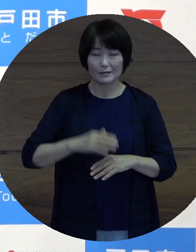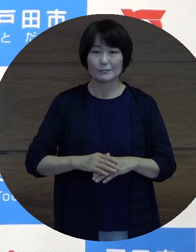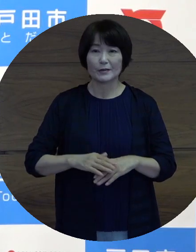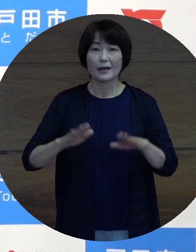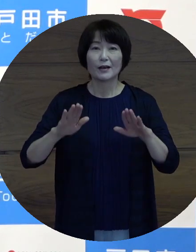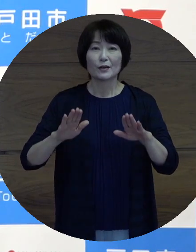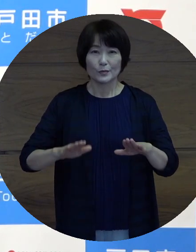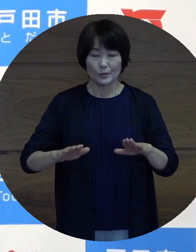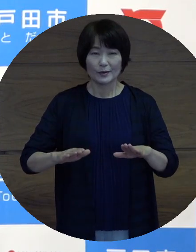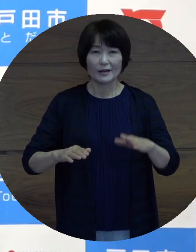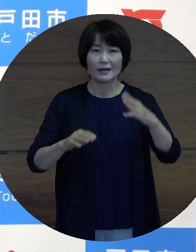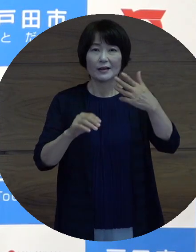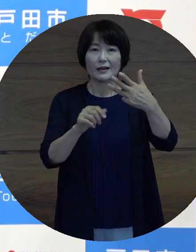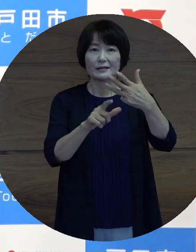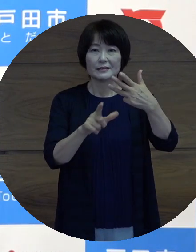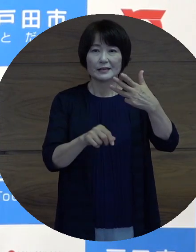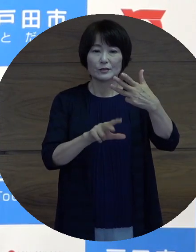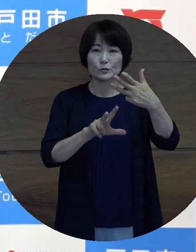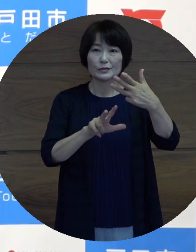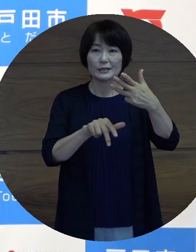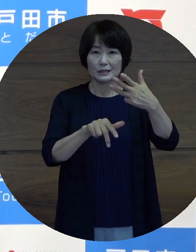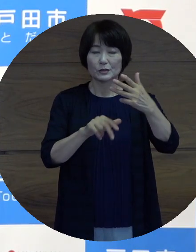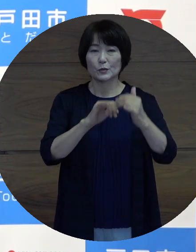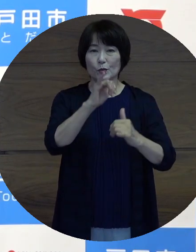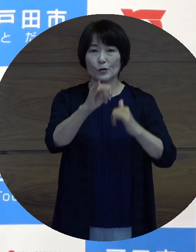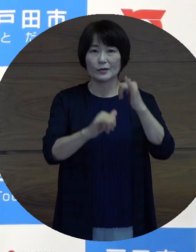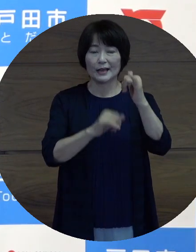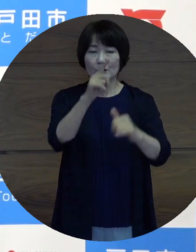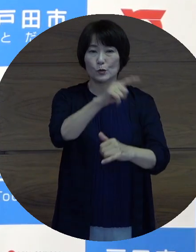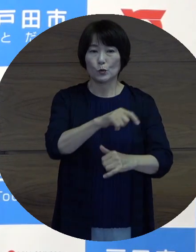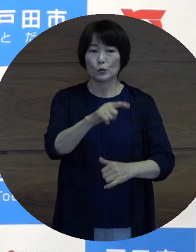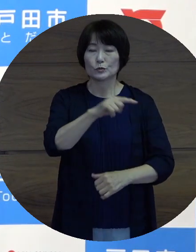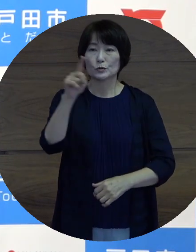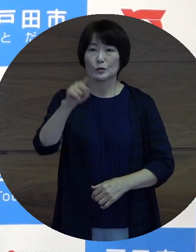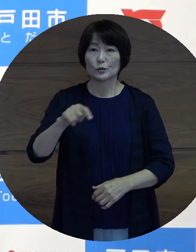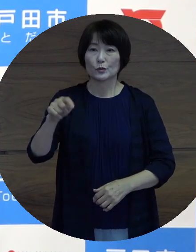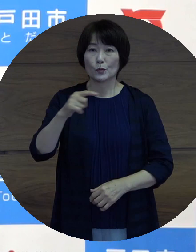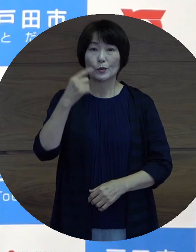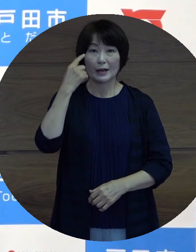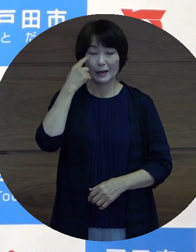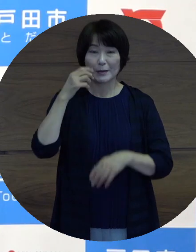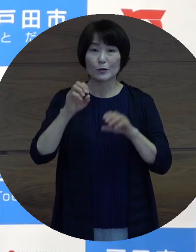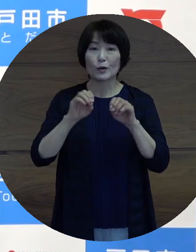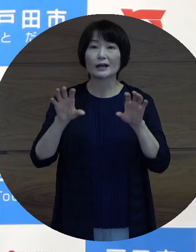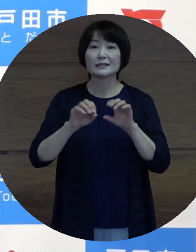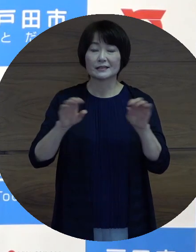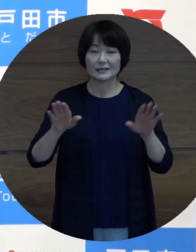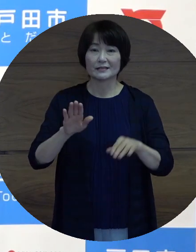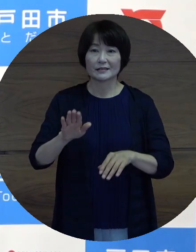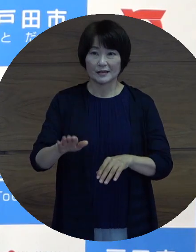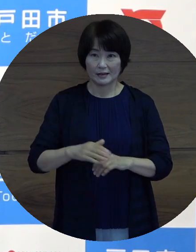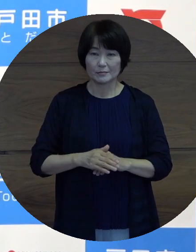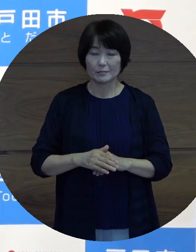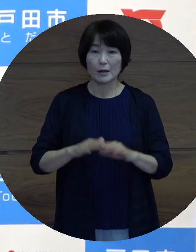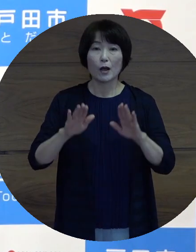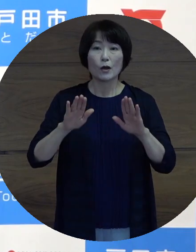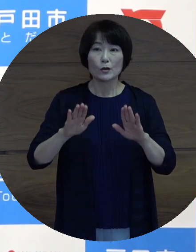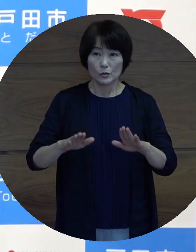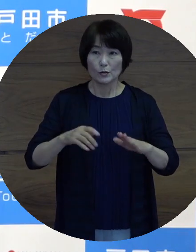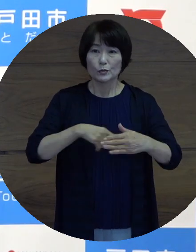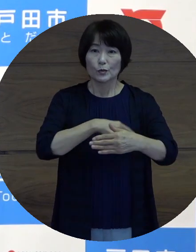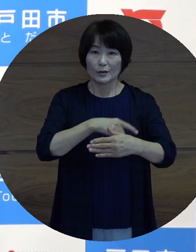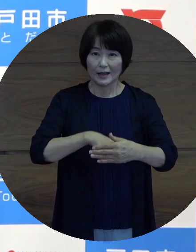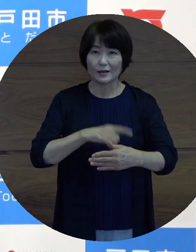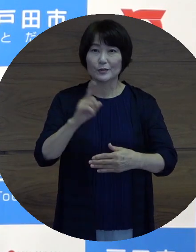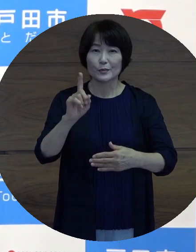日配信第66回目の市長ニュース配信となります。今回の市長ニュースでお伝えしていきますの